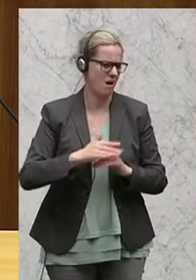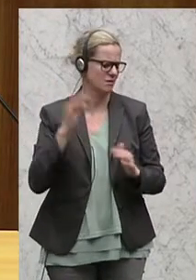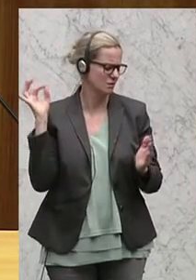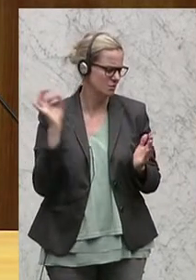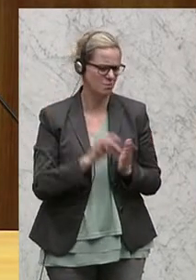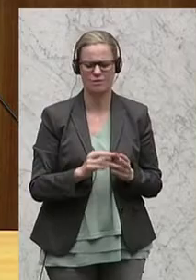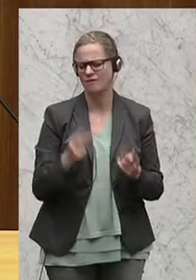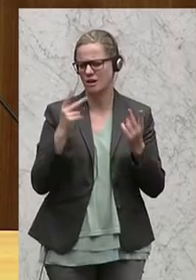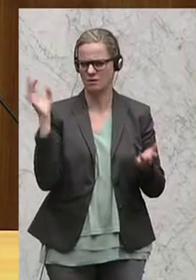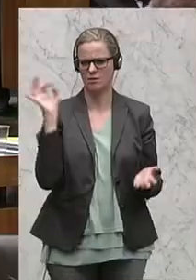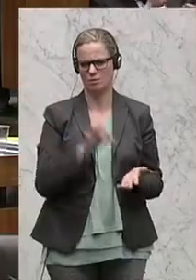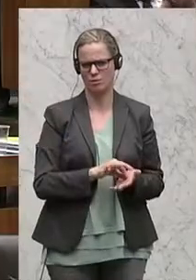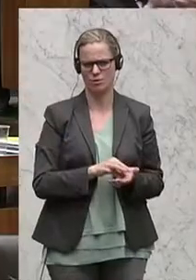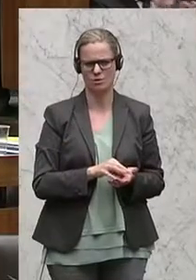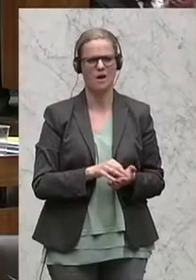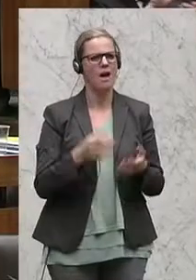Punkt.